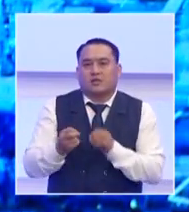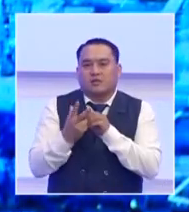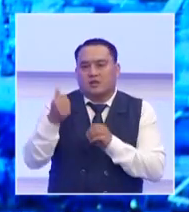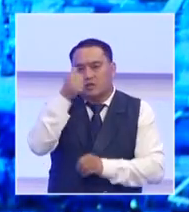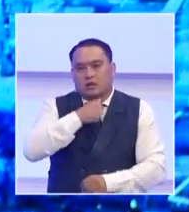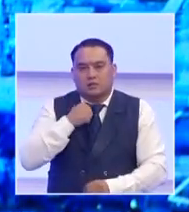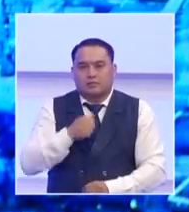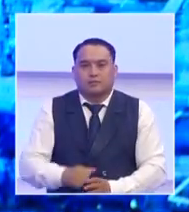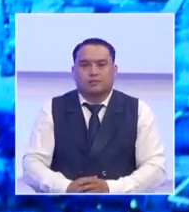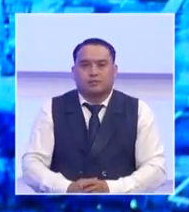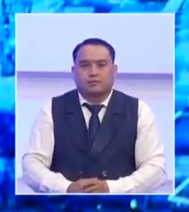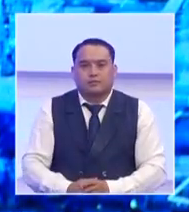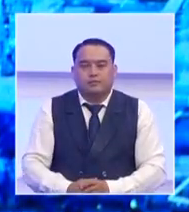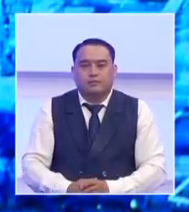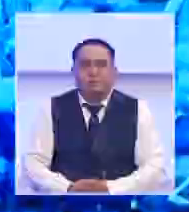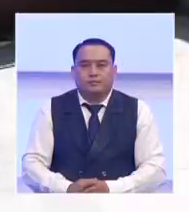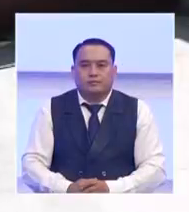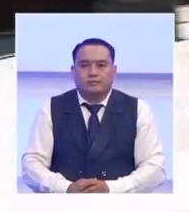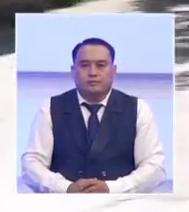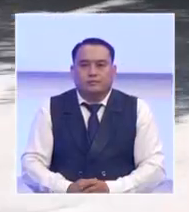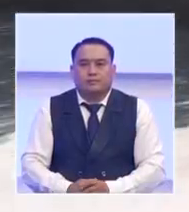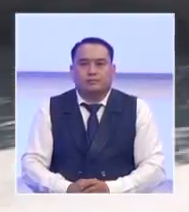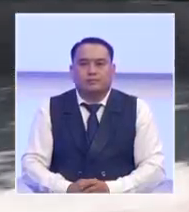назарбаева 2013 году